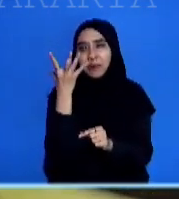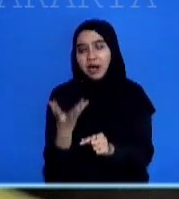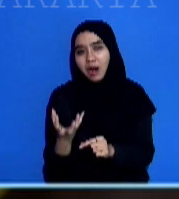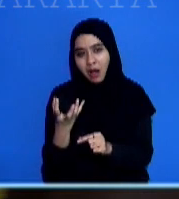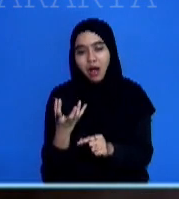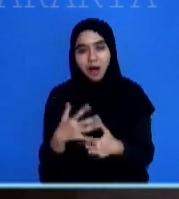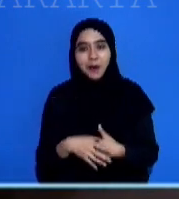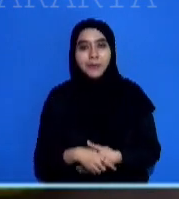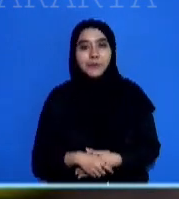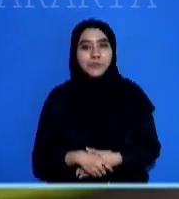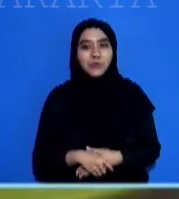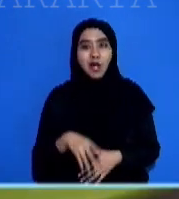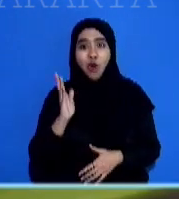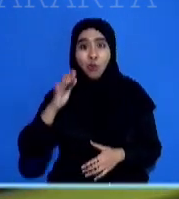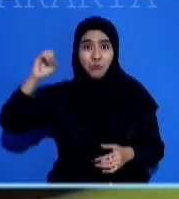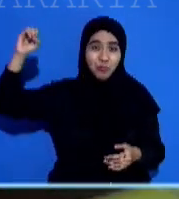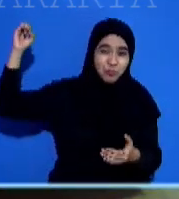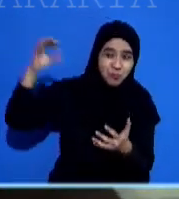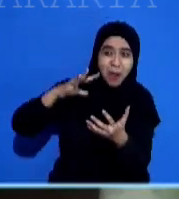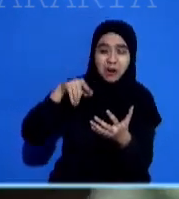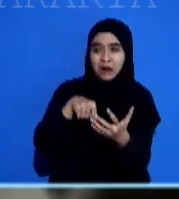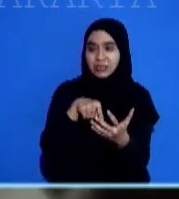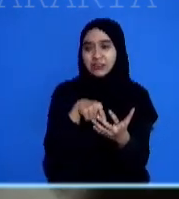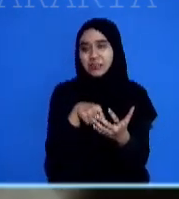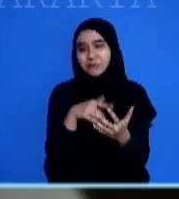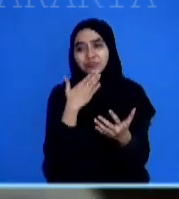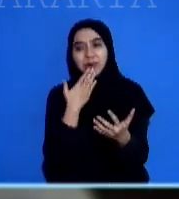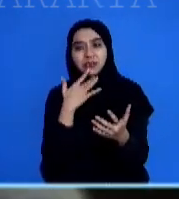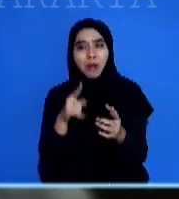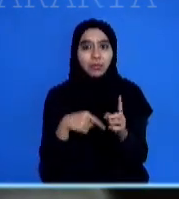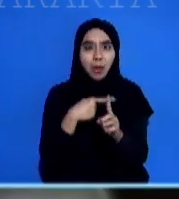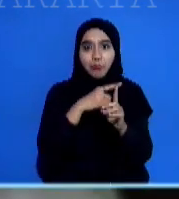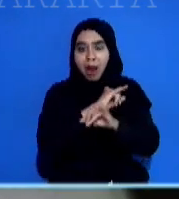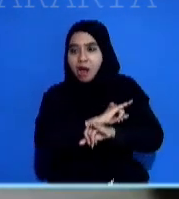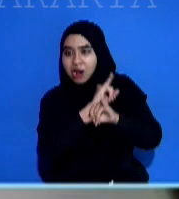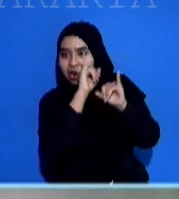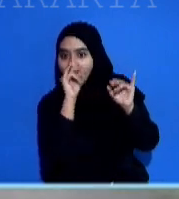kenging sunaring Suryo taneman menika Ugi ketingal Langkung Endah sanget